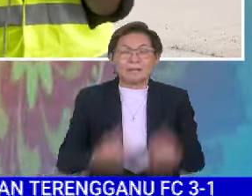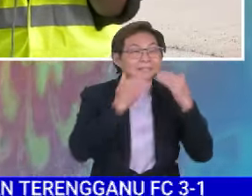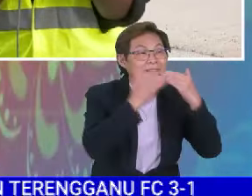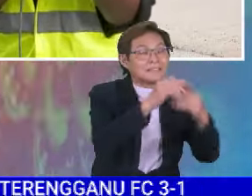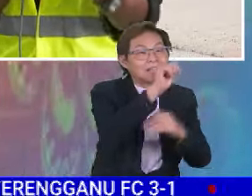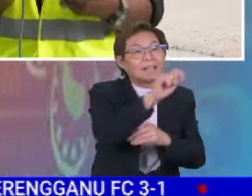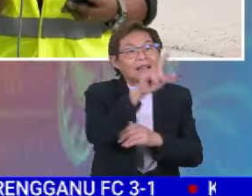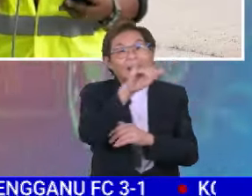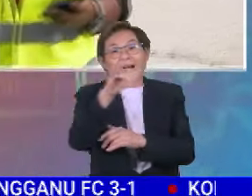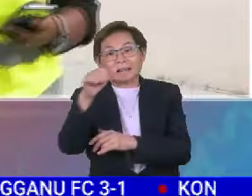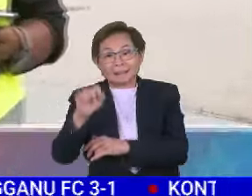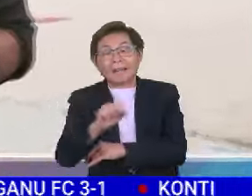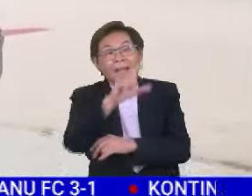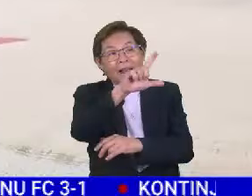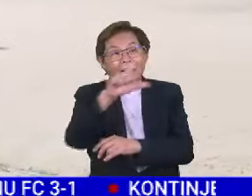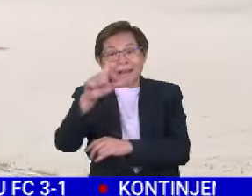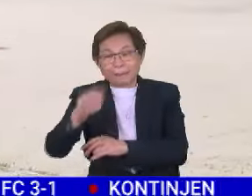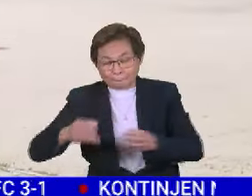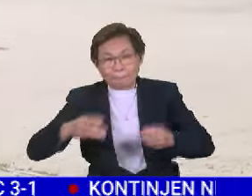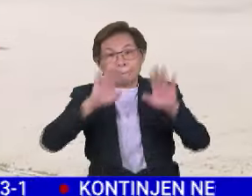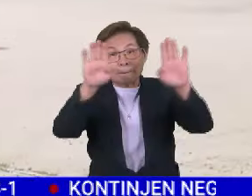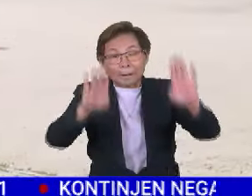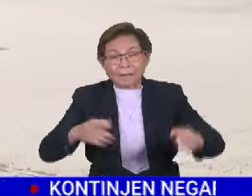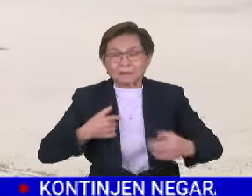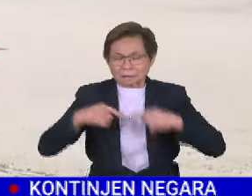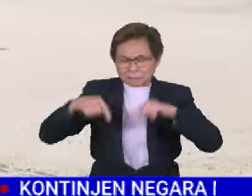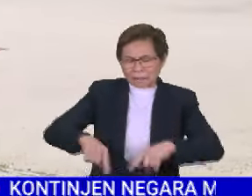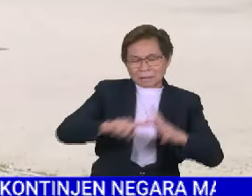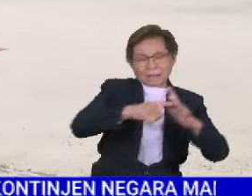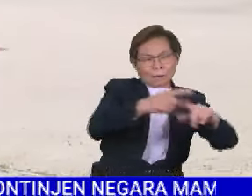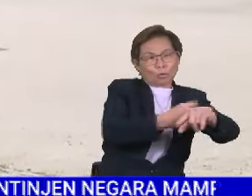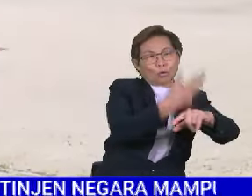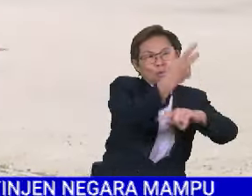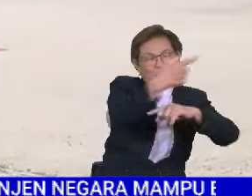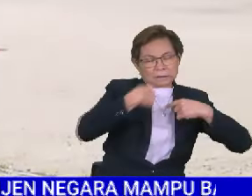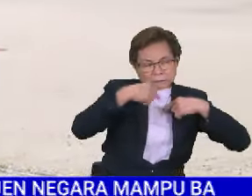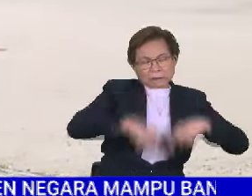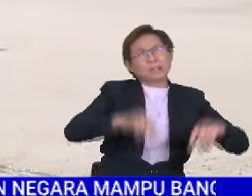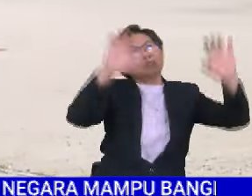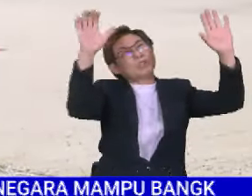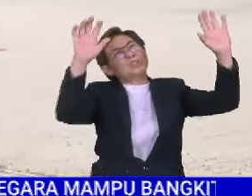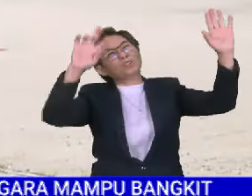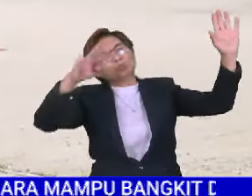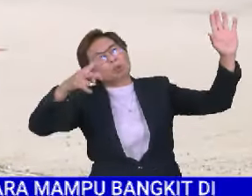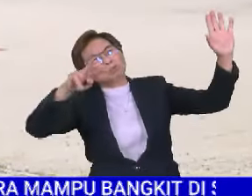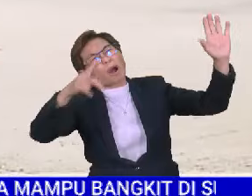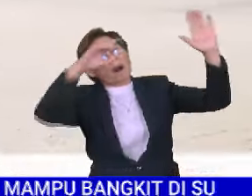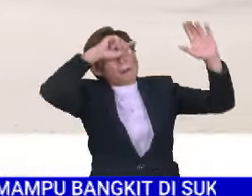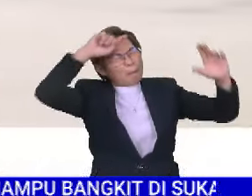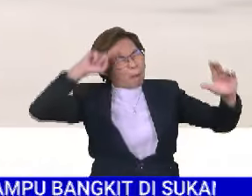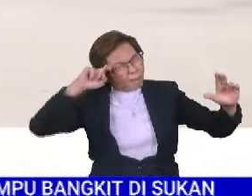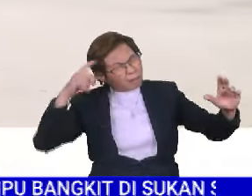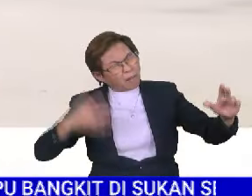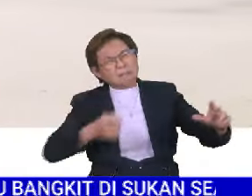Terima kasih Aliah di LLM Bangi. Saudara, saya berada di sini sejak 3 petang tadi. Cuaca berubah-ubah, sekejap panas, sekejap